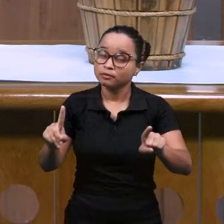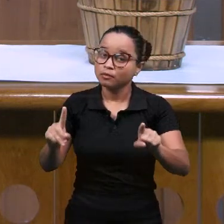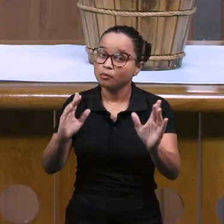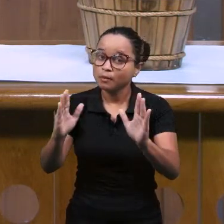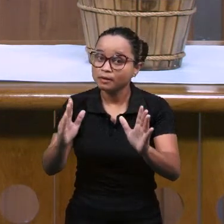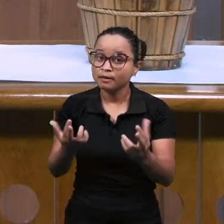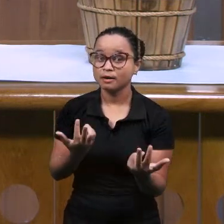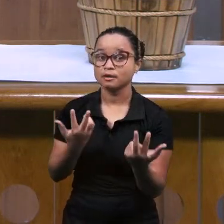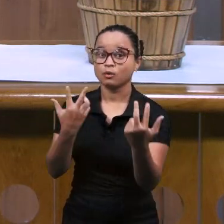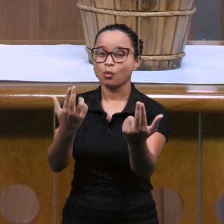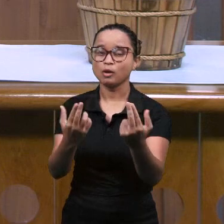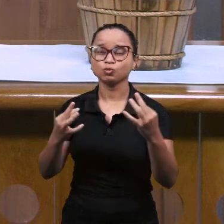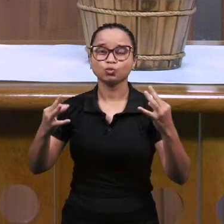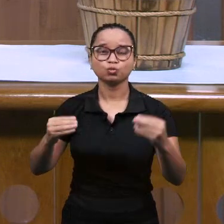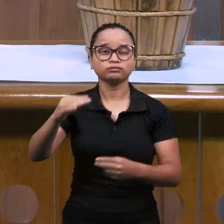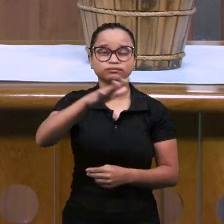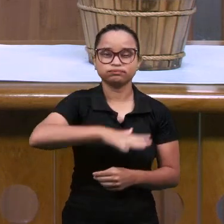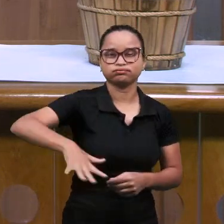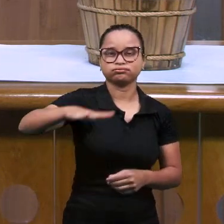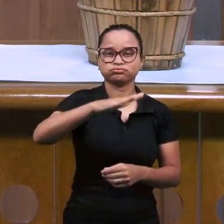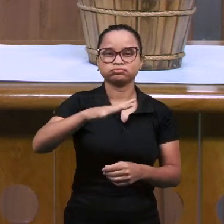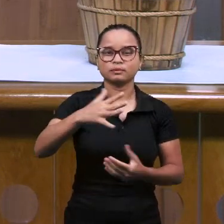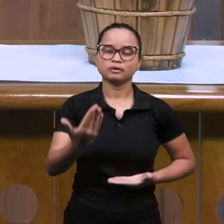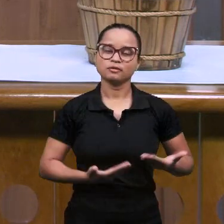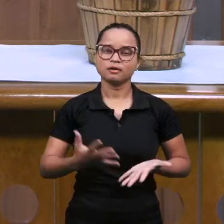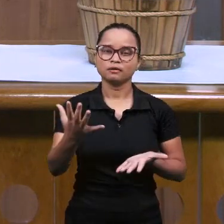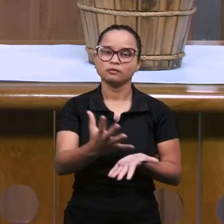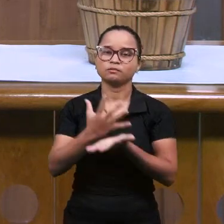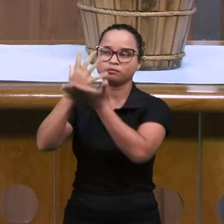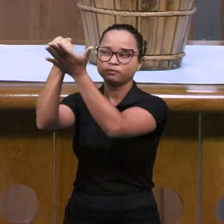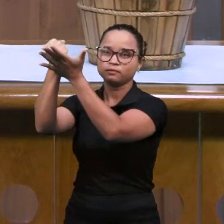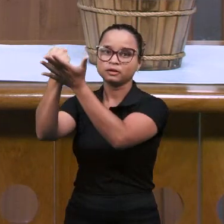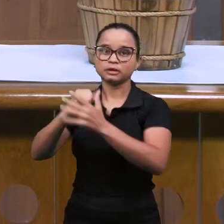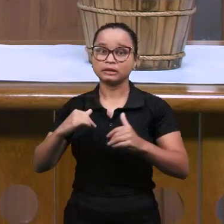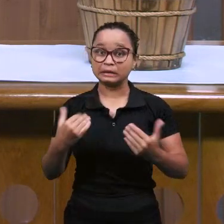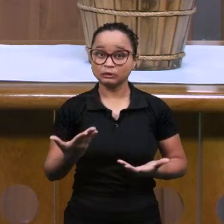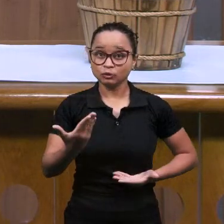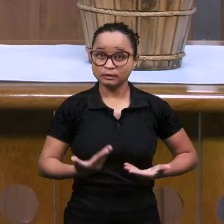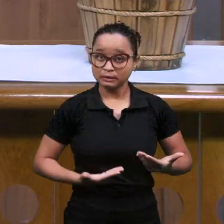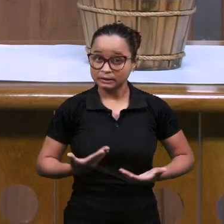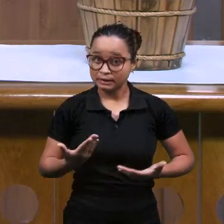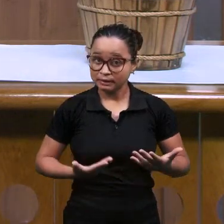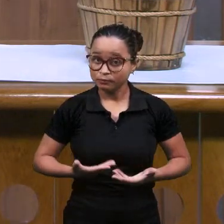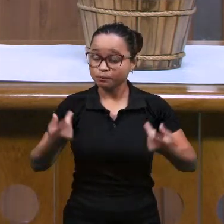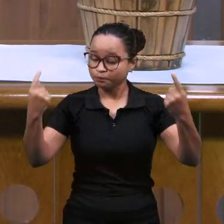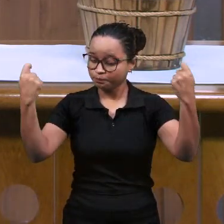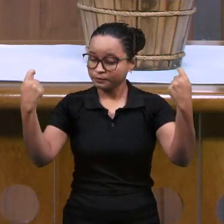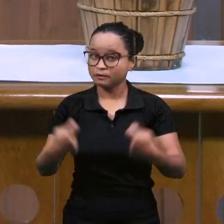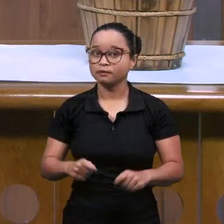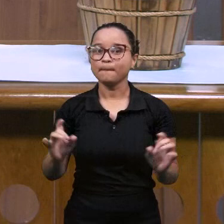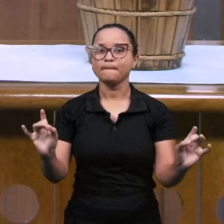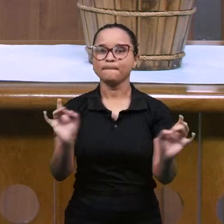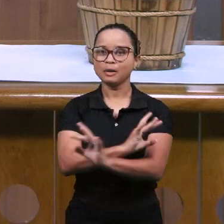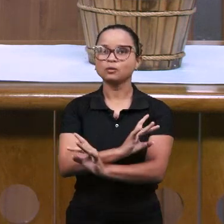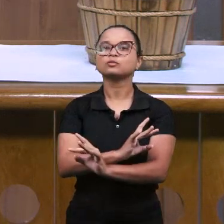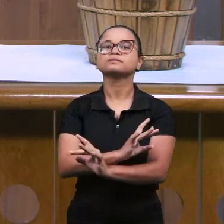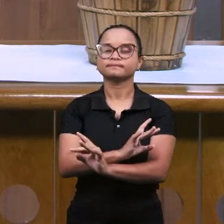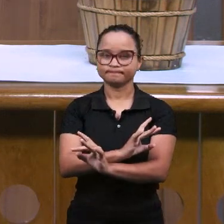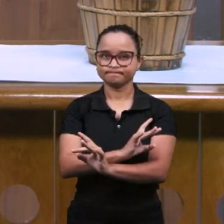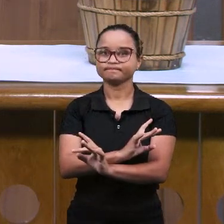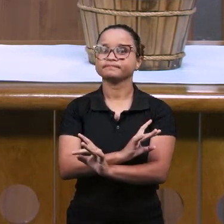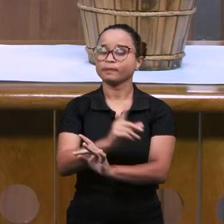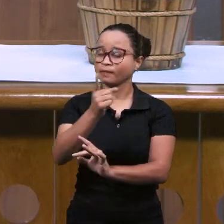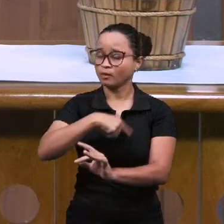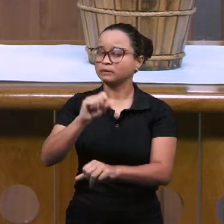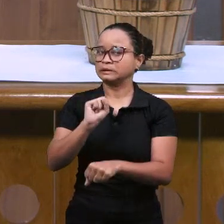enlèvement de l'Église. Donc l'Église, en ce moment, elle doit être dûment préparée. Si nous allons attendre